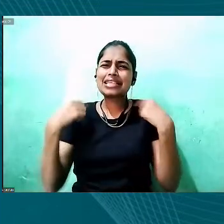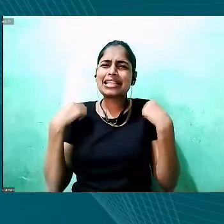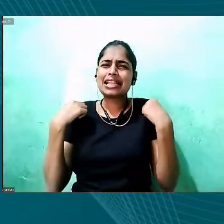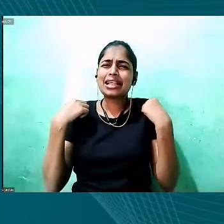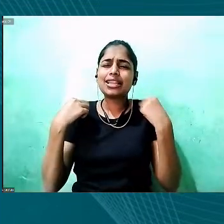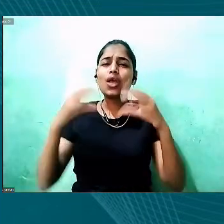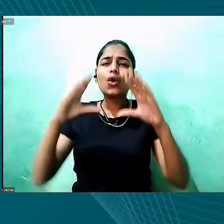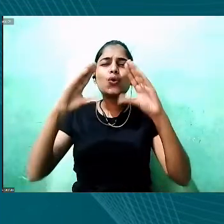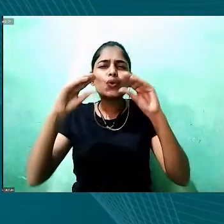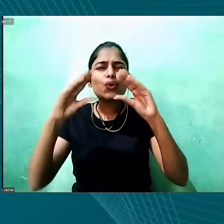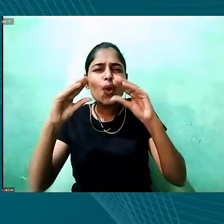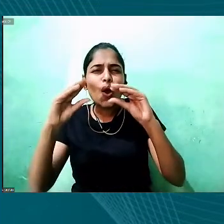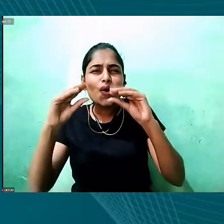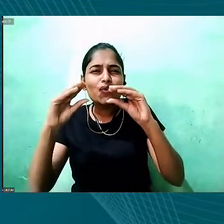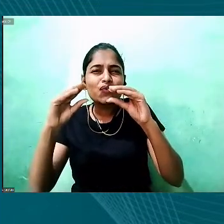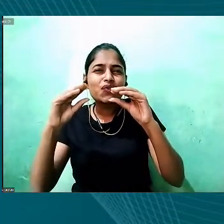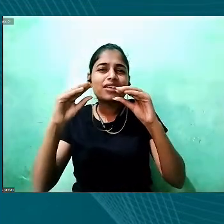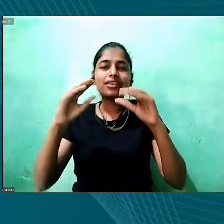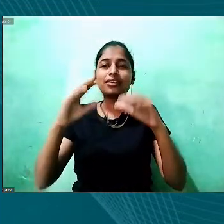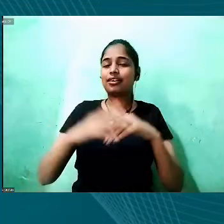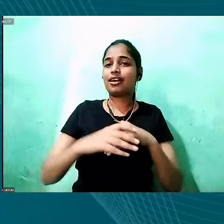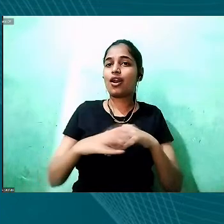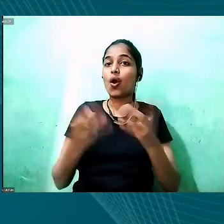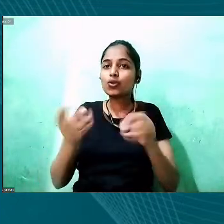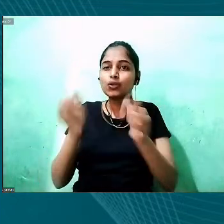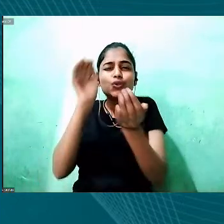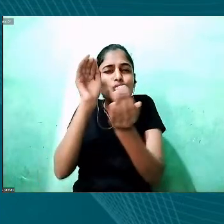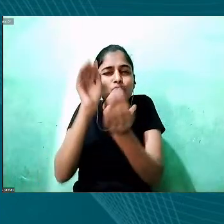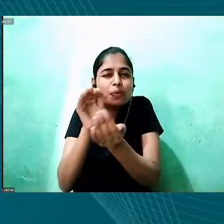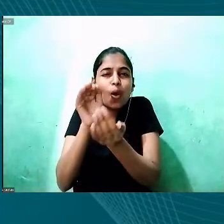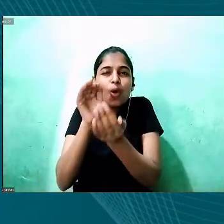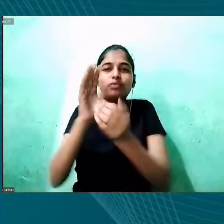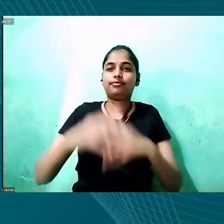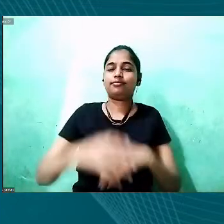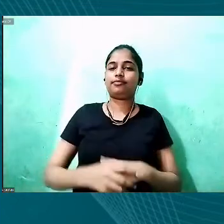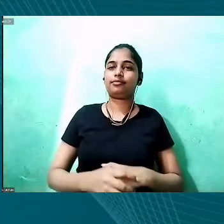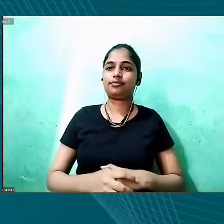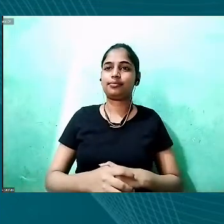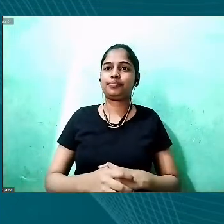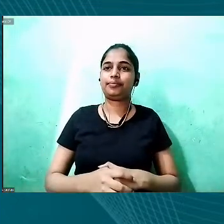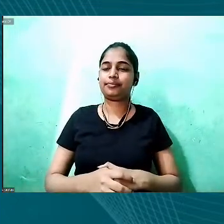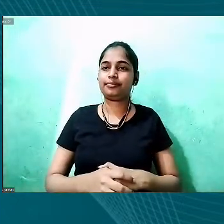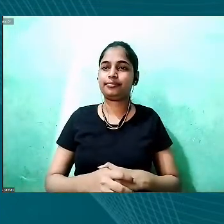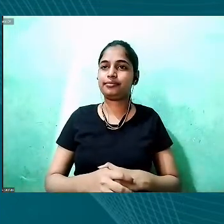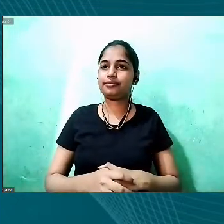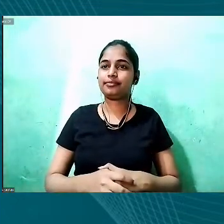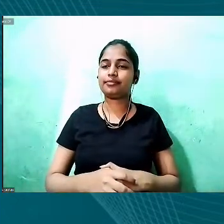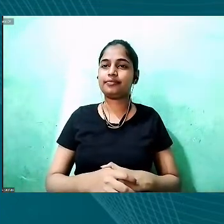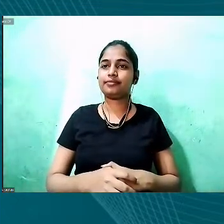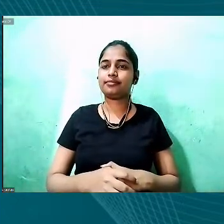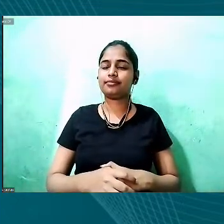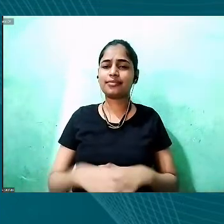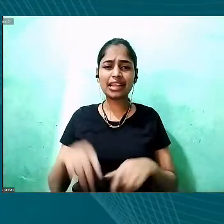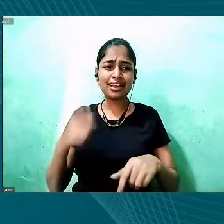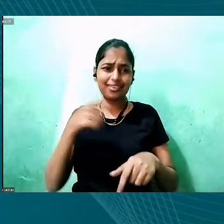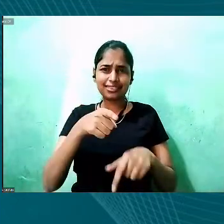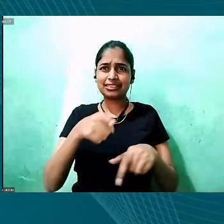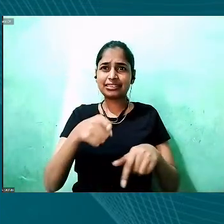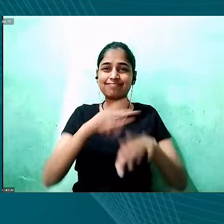और क्योंकि ये मार्शेस में पाया जाता है, इसलिए आप देखेंगे